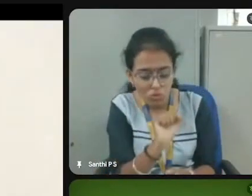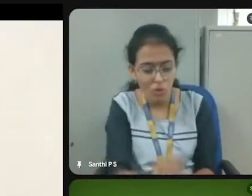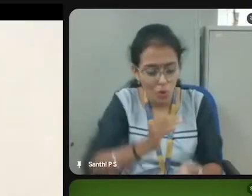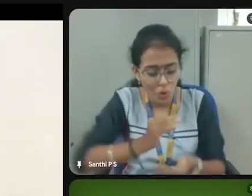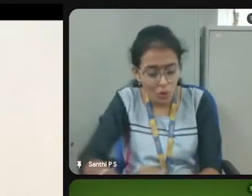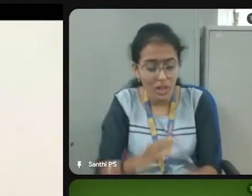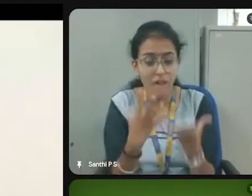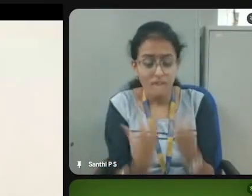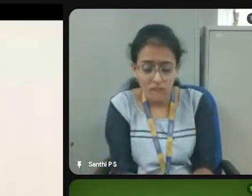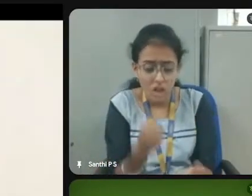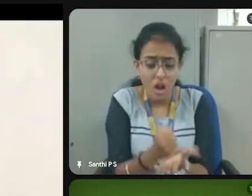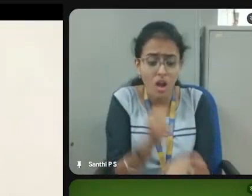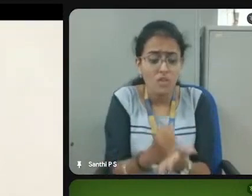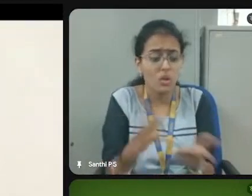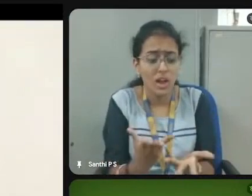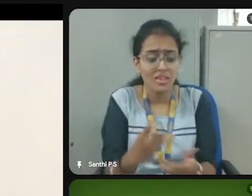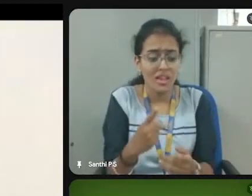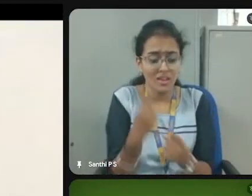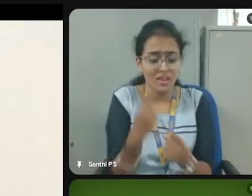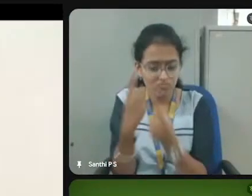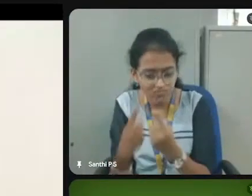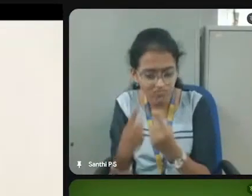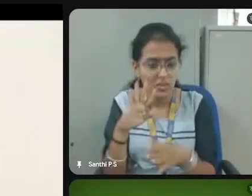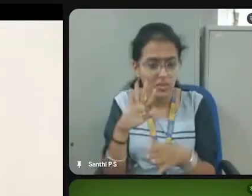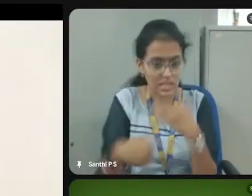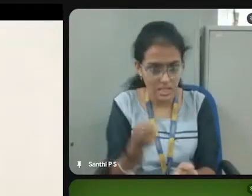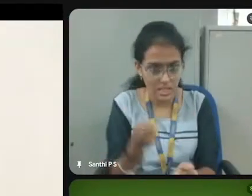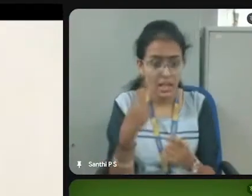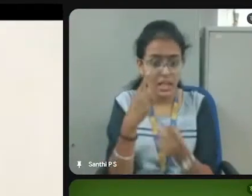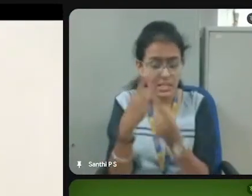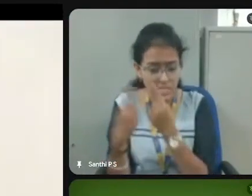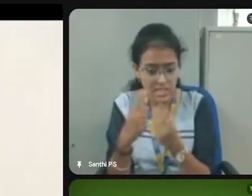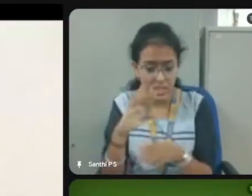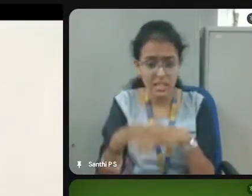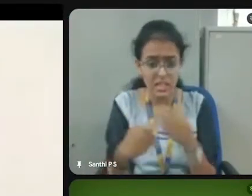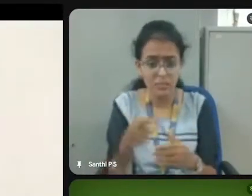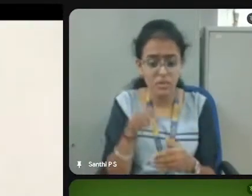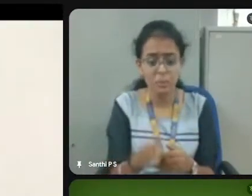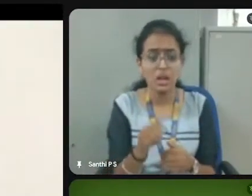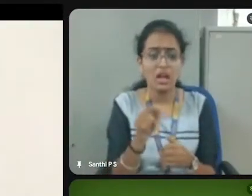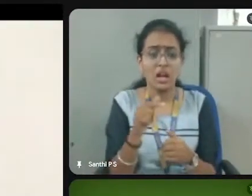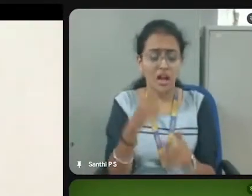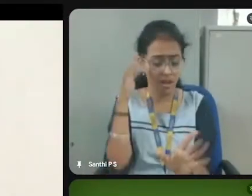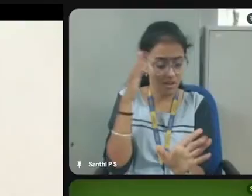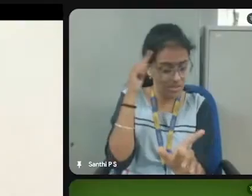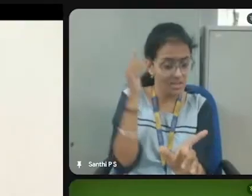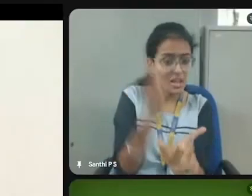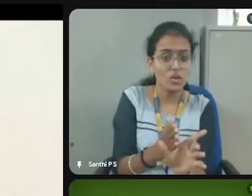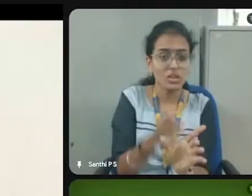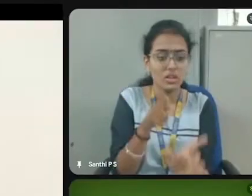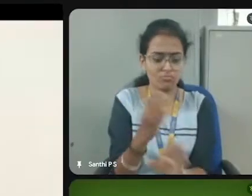പരിശോധനകൾ നടത്തി രേഖകൾ ലഭ്യമാക്കേണ്ടതാണ്. ഈ പരിശോധനകൾ എന്തൊക്കെ വേണമെന്ന് ഓൾറെഡി നമ്മുടെ സൈക്കോളജിസ്റ്റ് വ്യക്തമായി